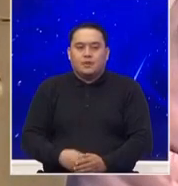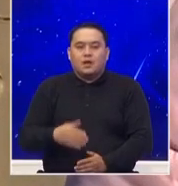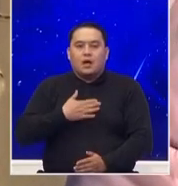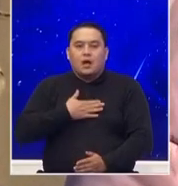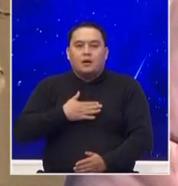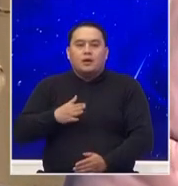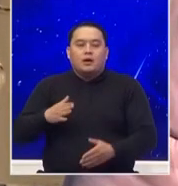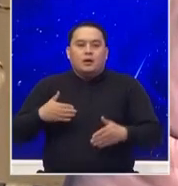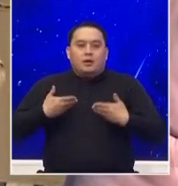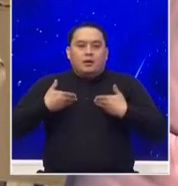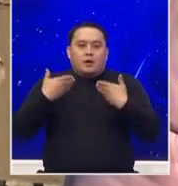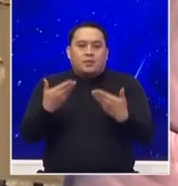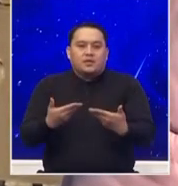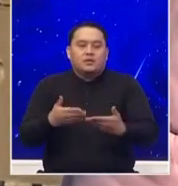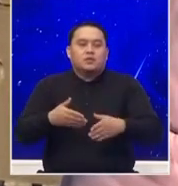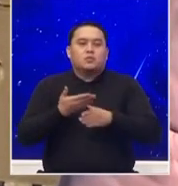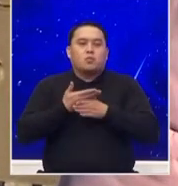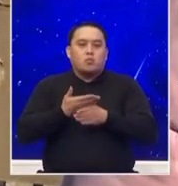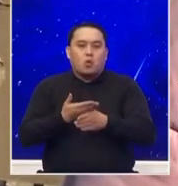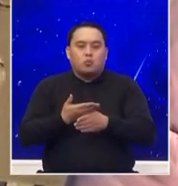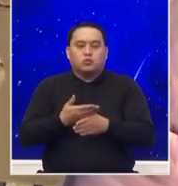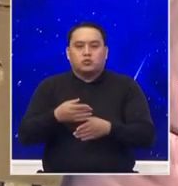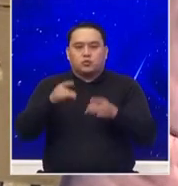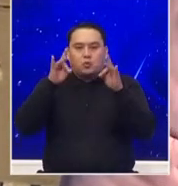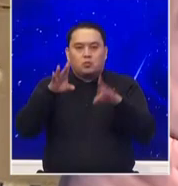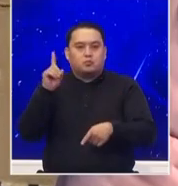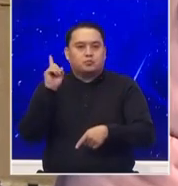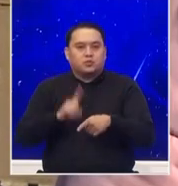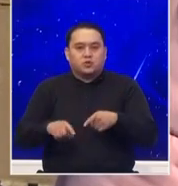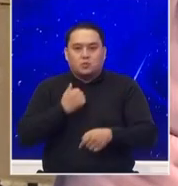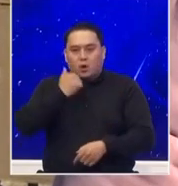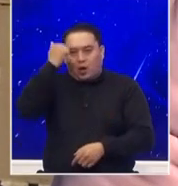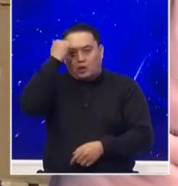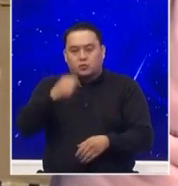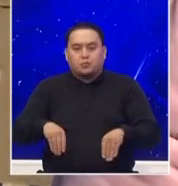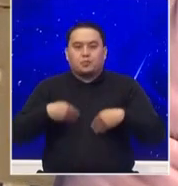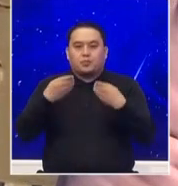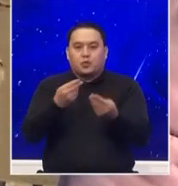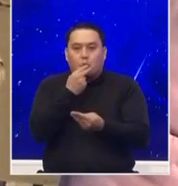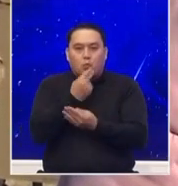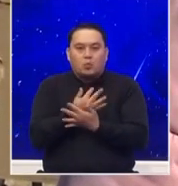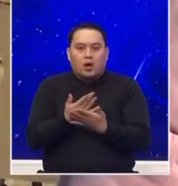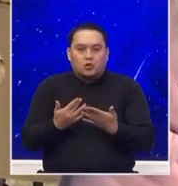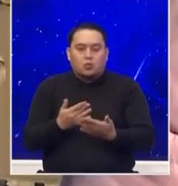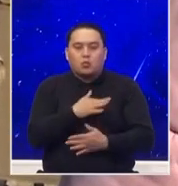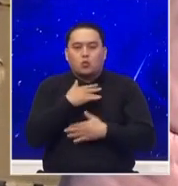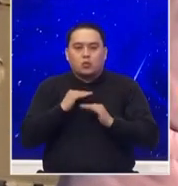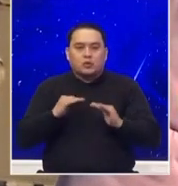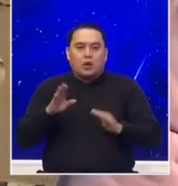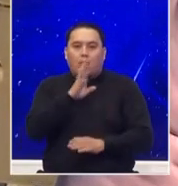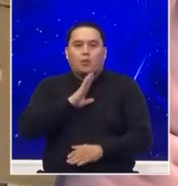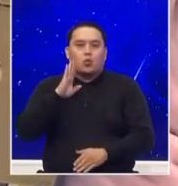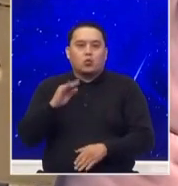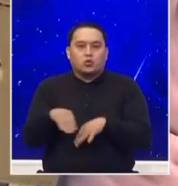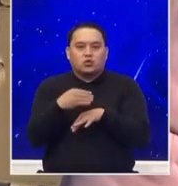Недавно я обратилась за помощью в мечеть и получила ее неожиданно быстро. Огромное спасибо за переданные мне продукты. Я многодетная мать. У нас